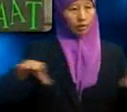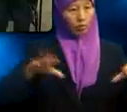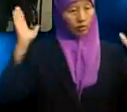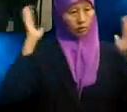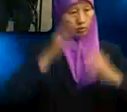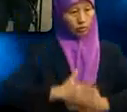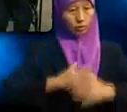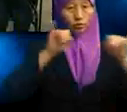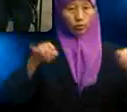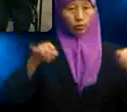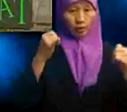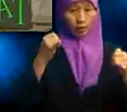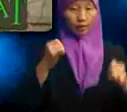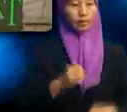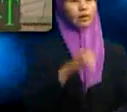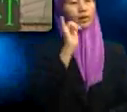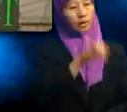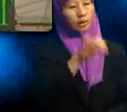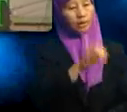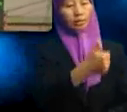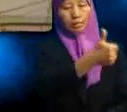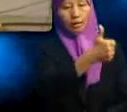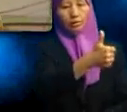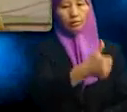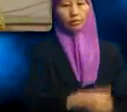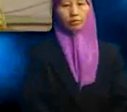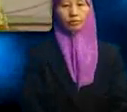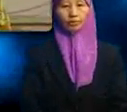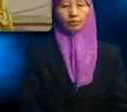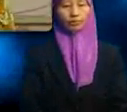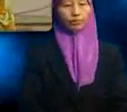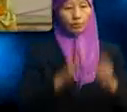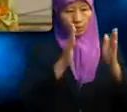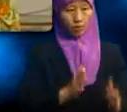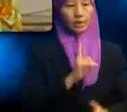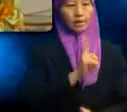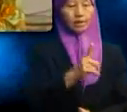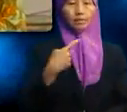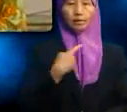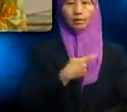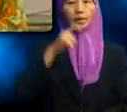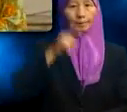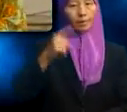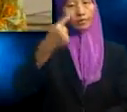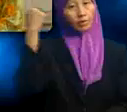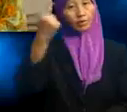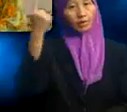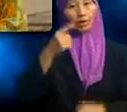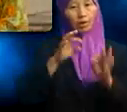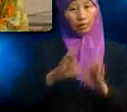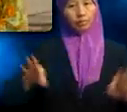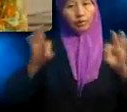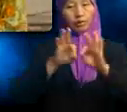Jumaat? Ya, bagus, satu tangan. Sebagai umat Islam, kita mesti selalu menunaikan